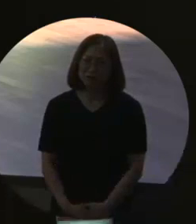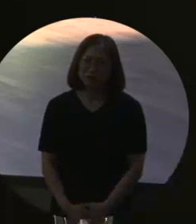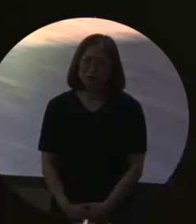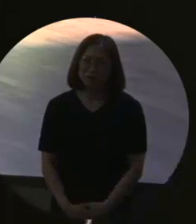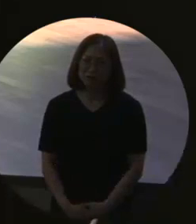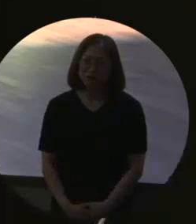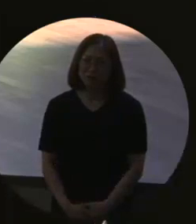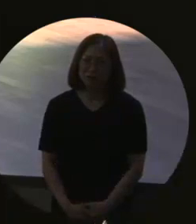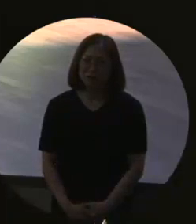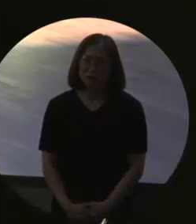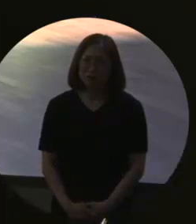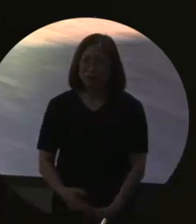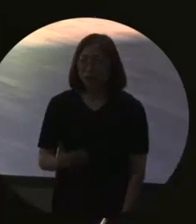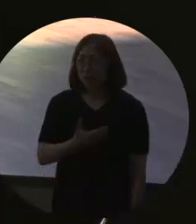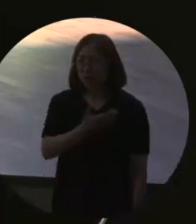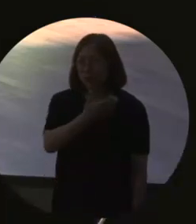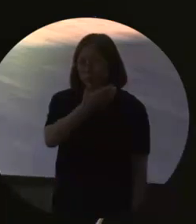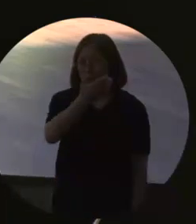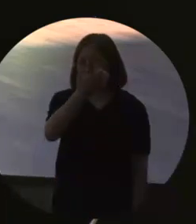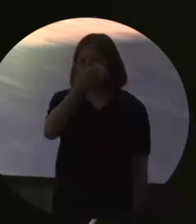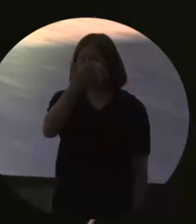꿈과